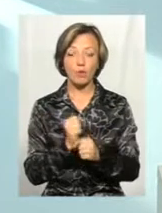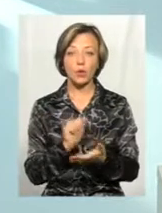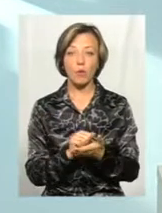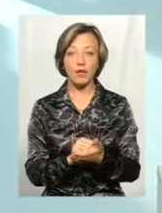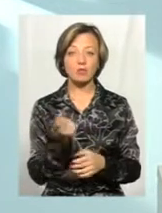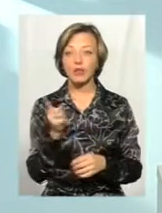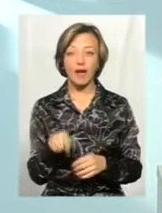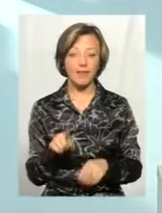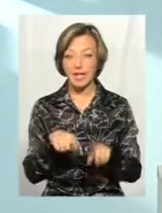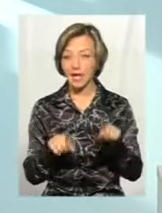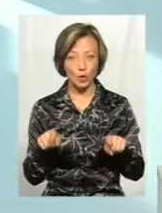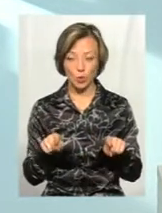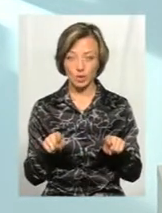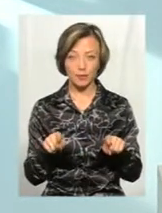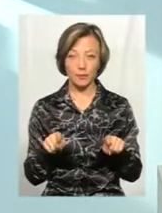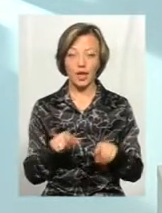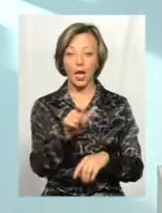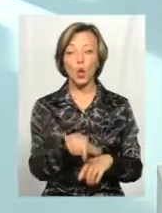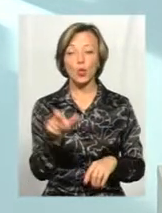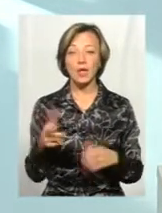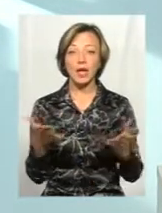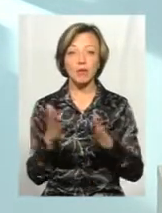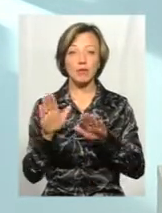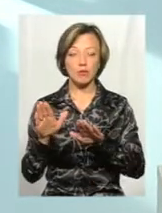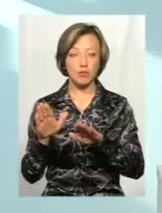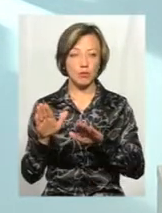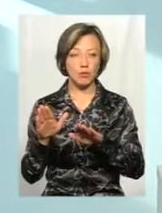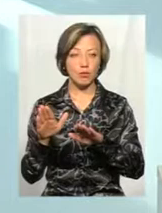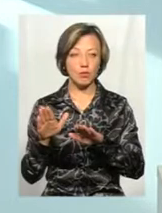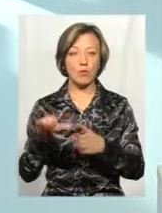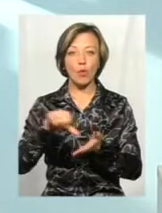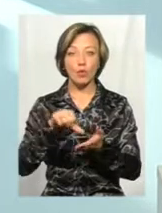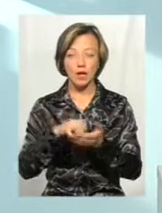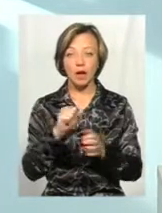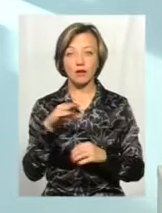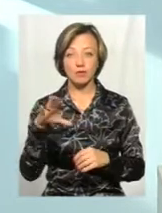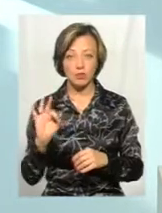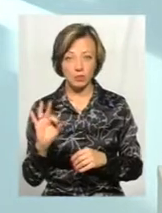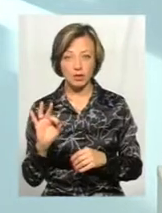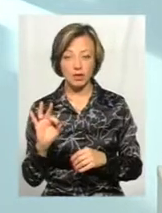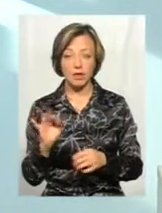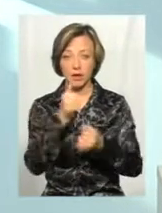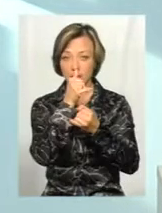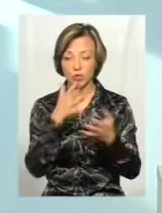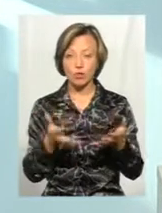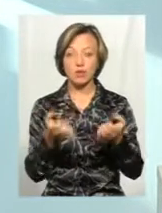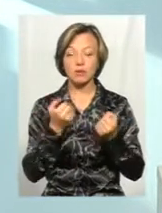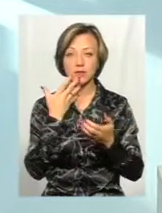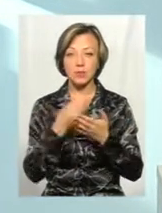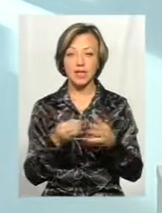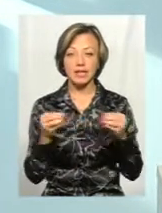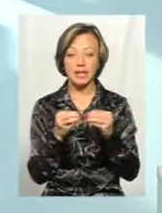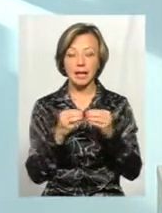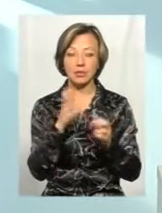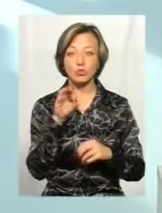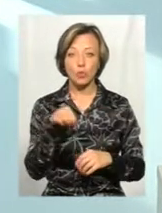що навіть іноді люди, які побували, брали участь в антитерористичній операції, не можуть отримати свої 10